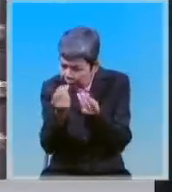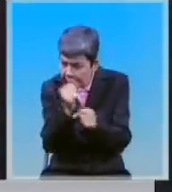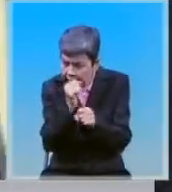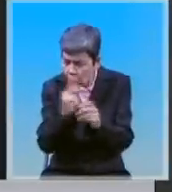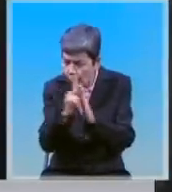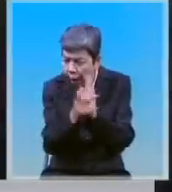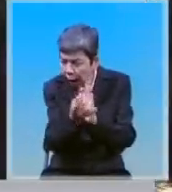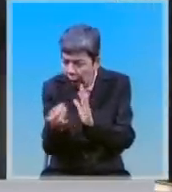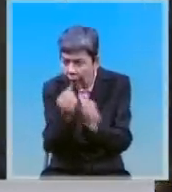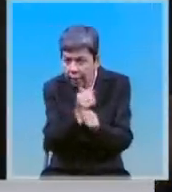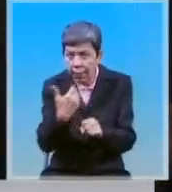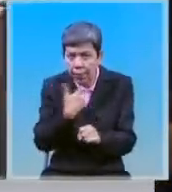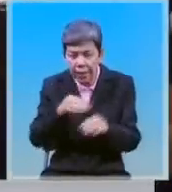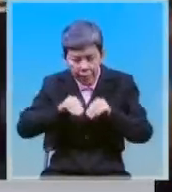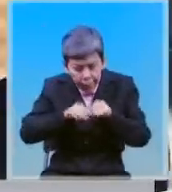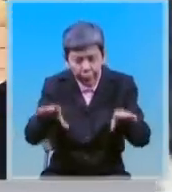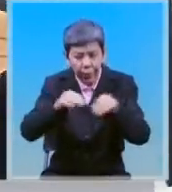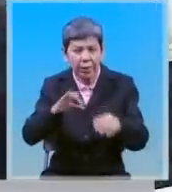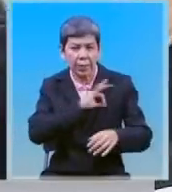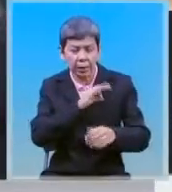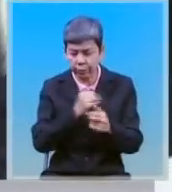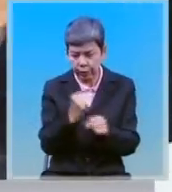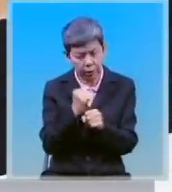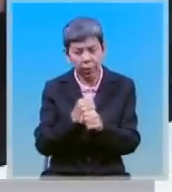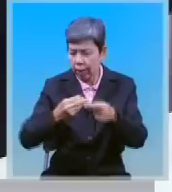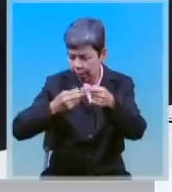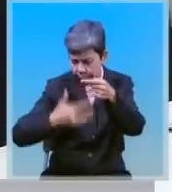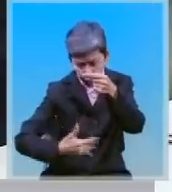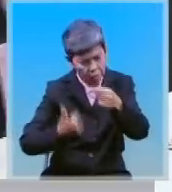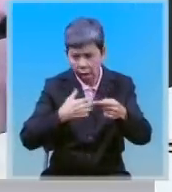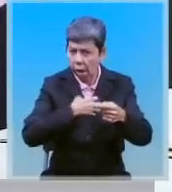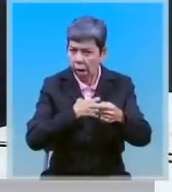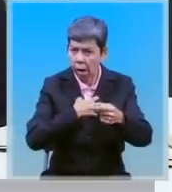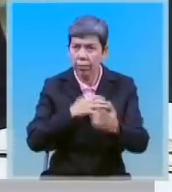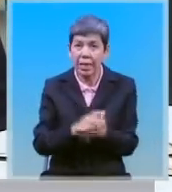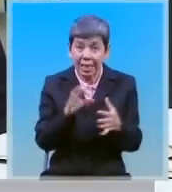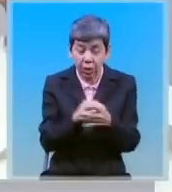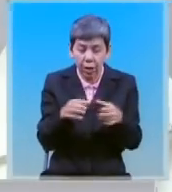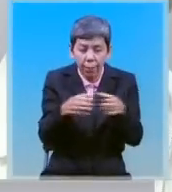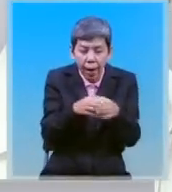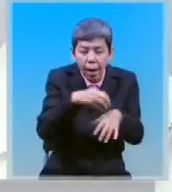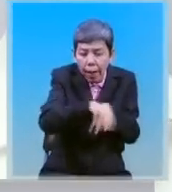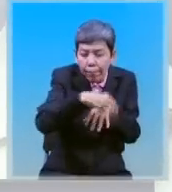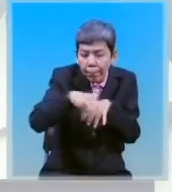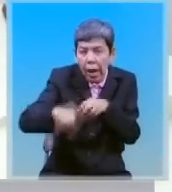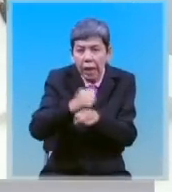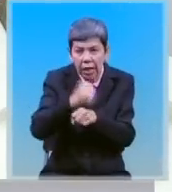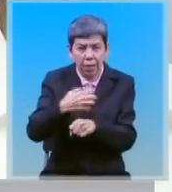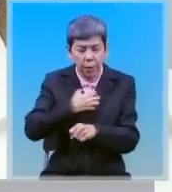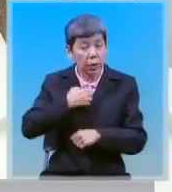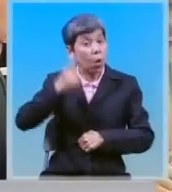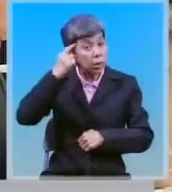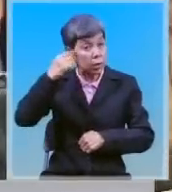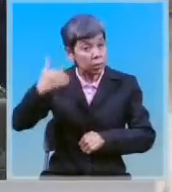กฎหมายเพื่อกระจายสมาชิกหวังเก็บคะแนนปาร์ตี้ลิสต์ให้ได้ด้วยการแตกพรรคสาขาเพราะต้องไม่ลืมว่